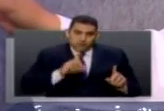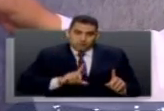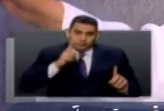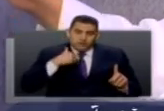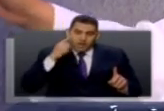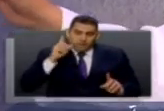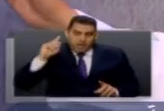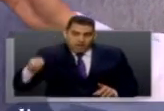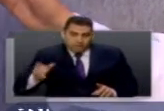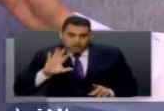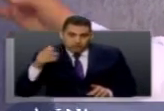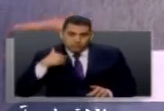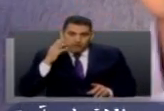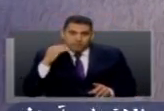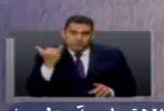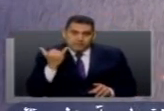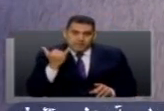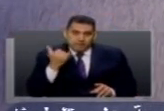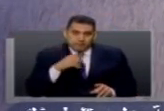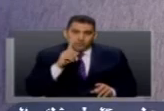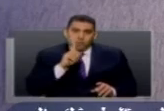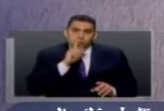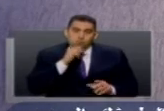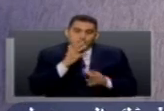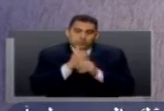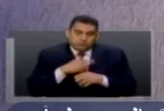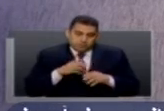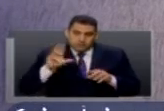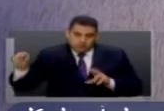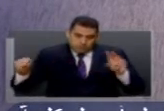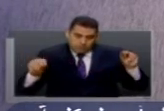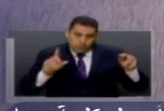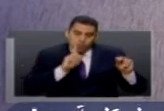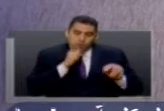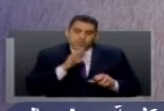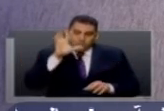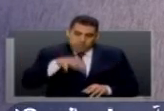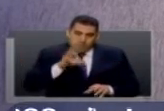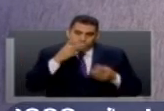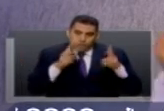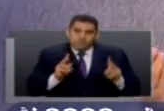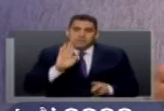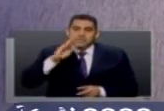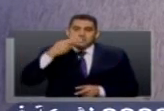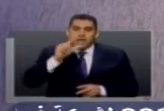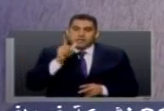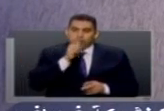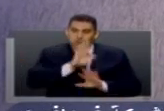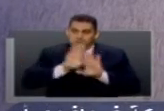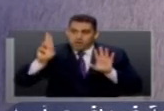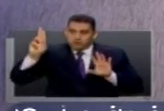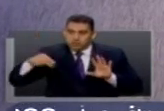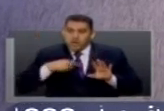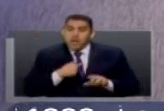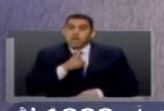الاخرى استحى يقول على رسول الله قال النبي هو كذلك فاخذ سعد بن معاذ العهد على الطرفين ان الحكم الذي